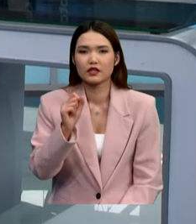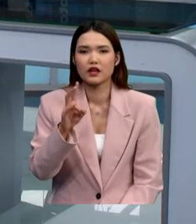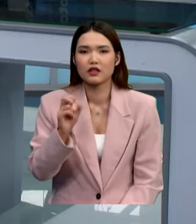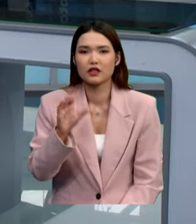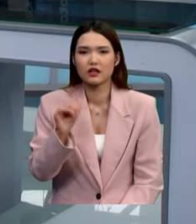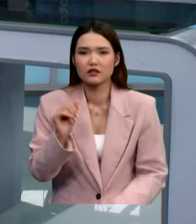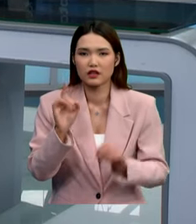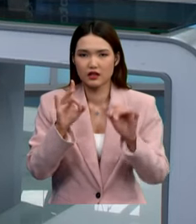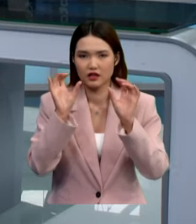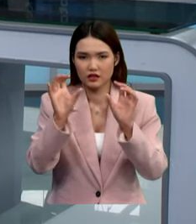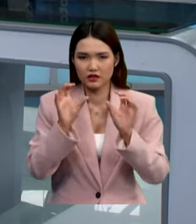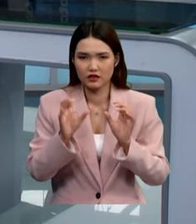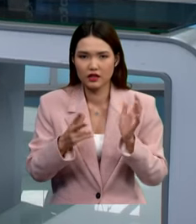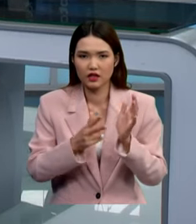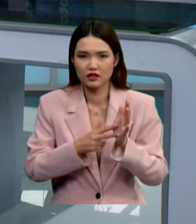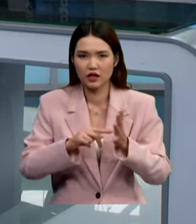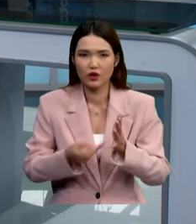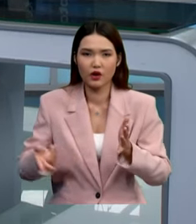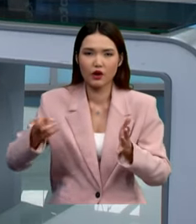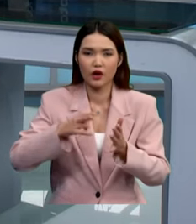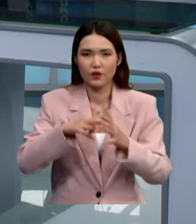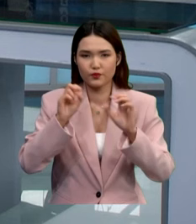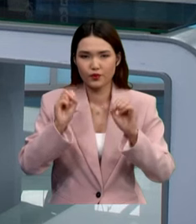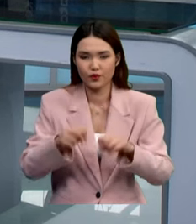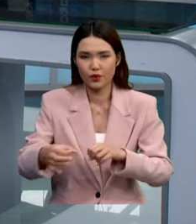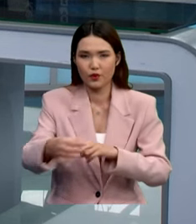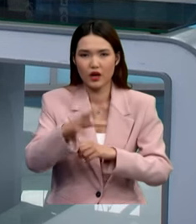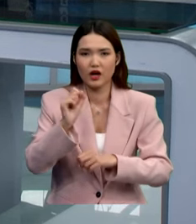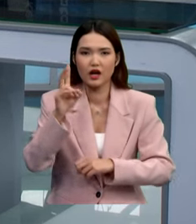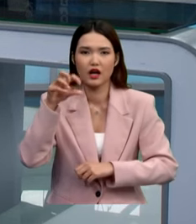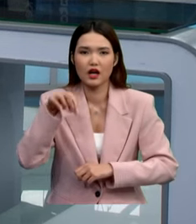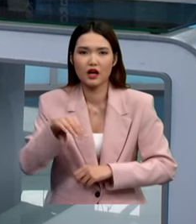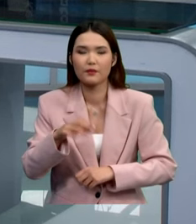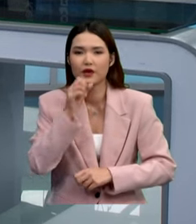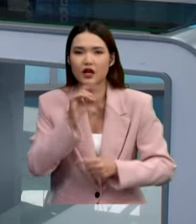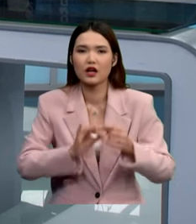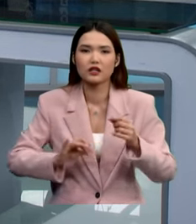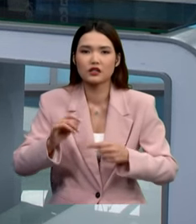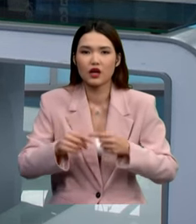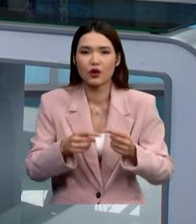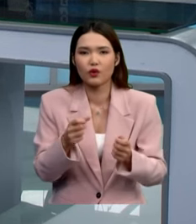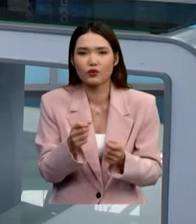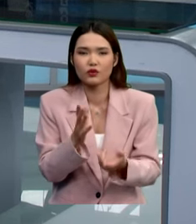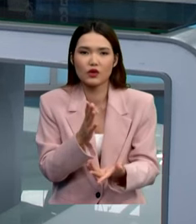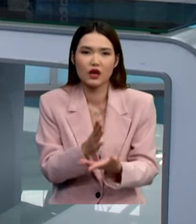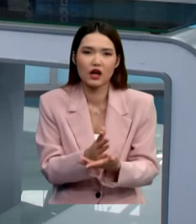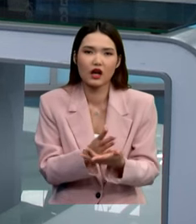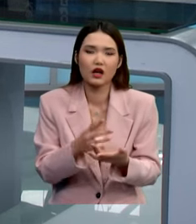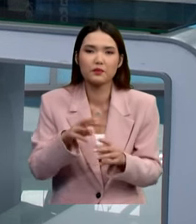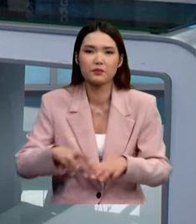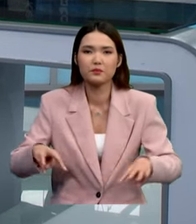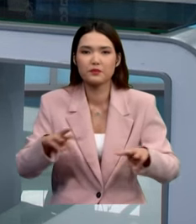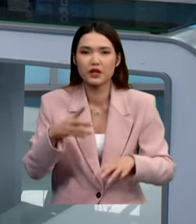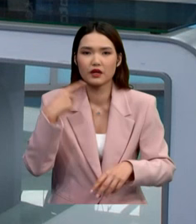Қандастарға заң бойынша 8 өңірге көшіп келуге болады. Алайда облыс әкімдері атажұртқа қайтқандарға тұсау салып отырған көрінеді. Министерліктен